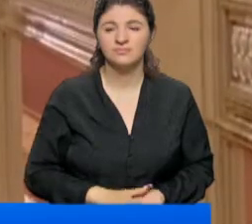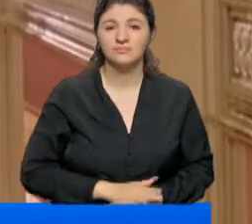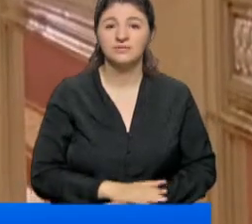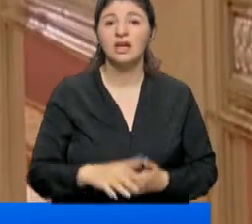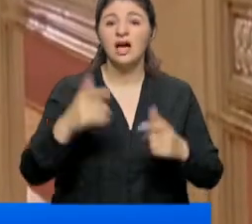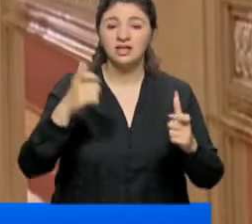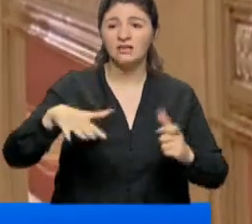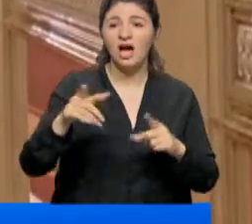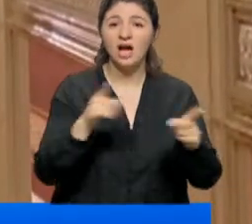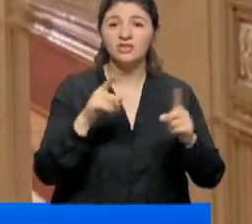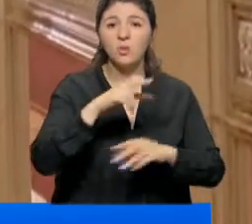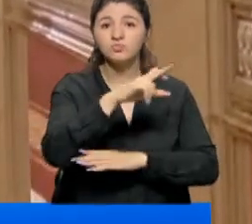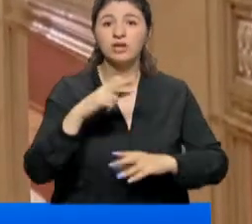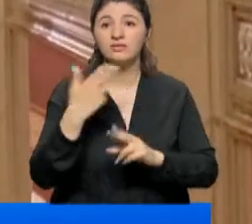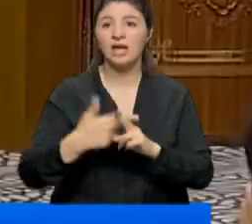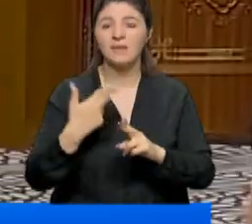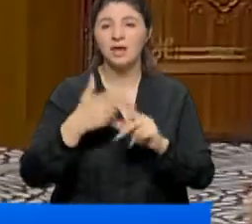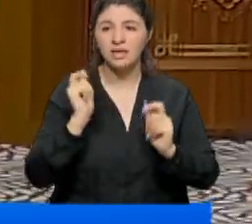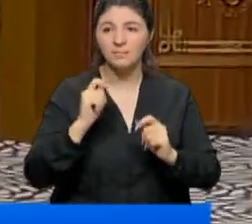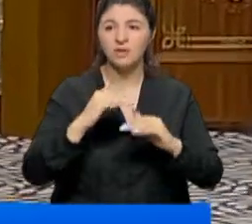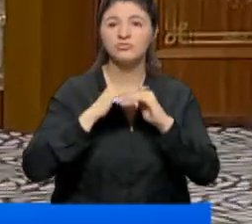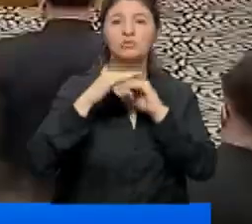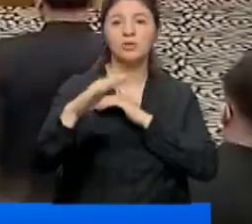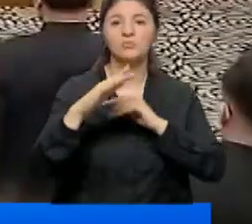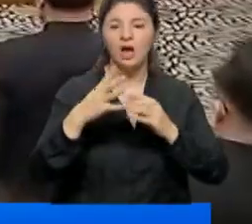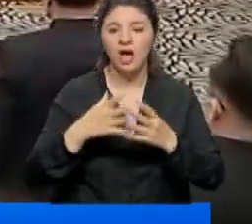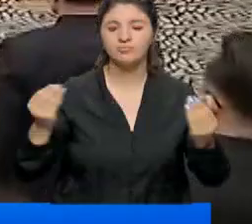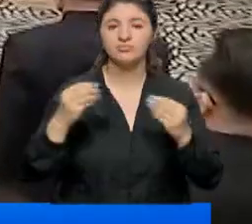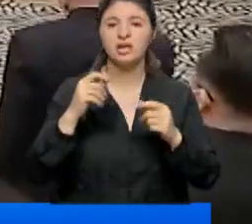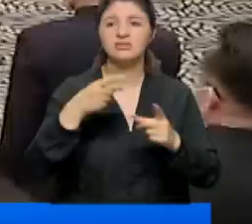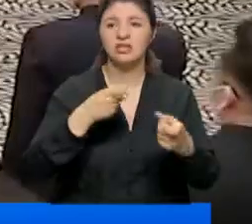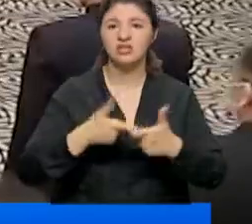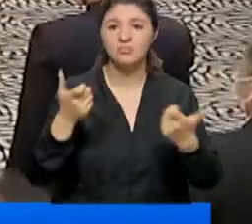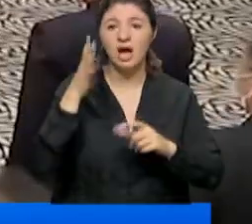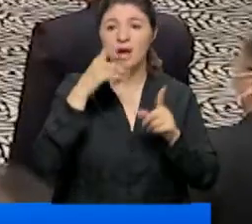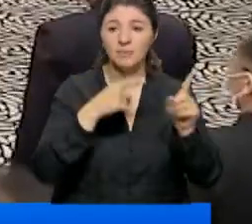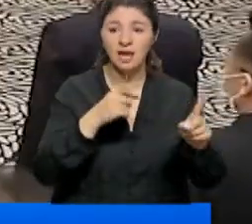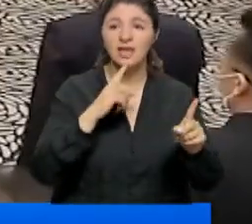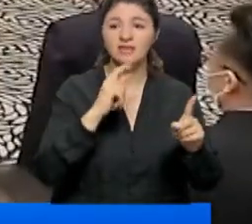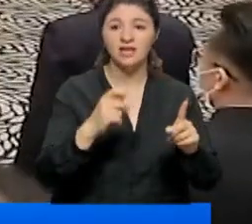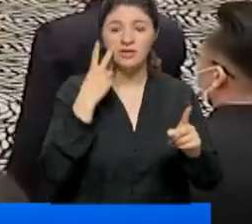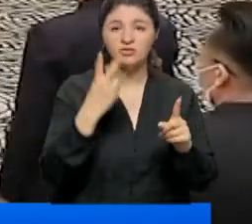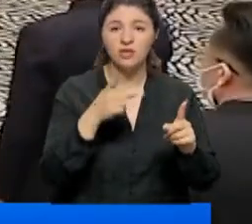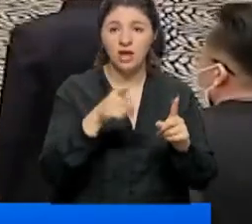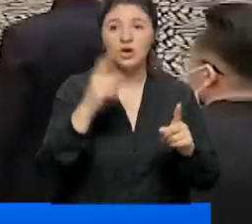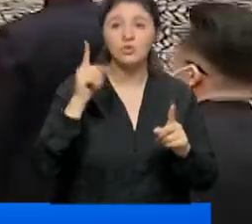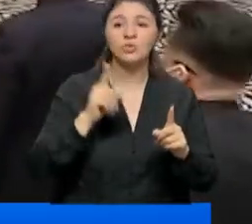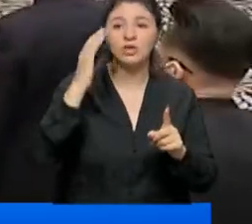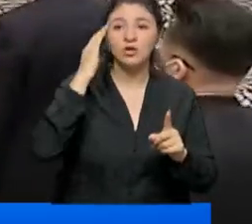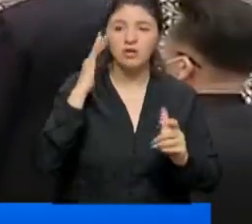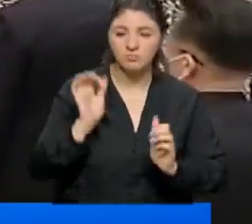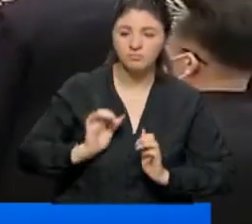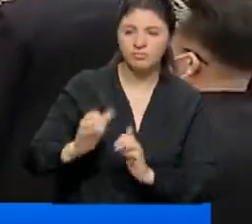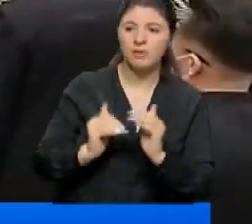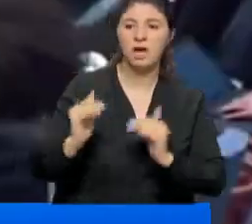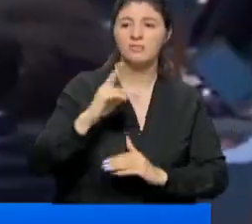ve kıtalararası Balistik füze denemeleri yapmak gittiğini ha silahları geliştirmek Amerika Birleşik Devletleri'nin teklifi üzerine Kuzey Kore'yi